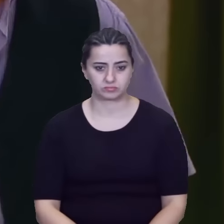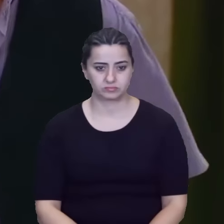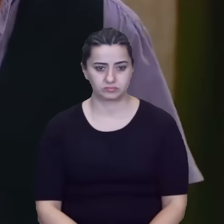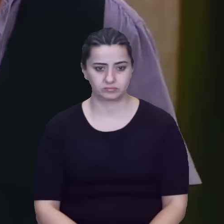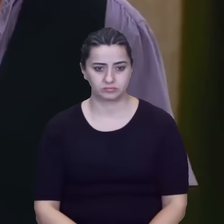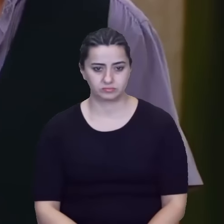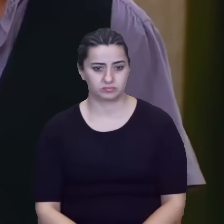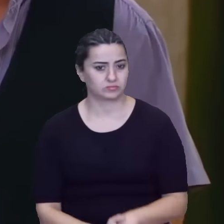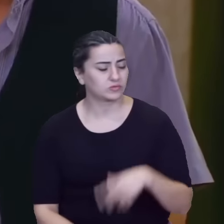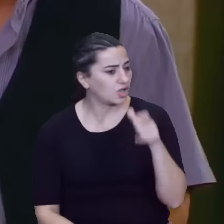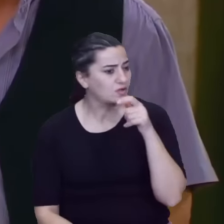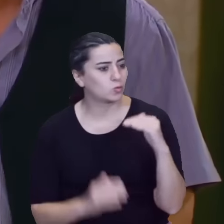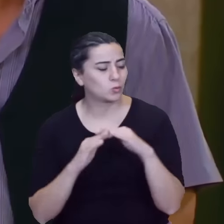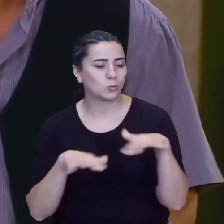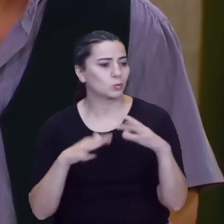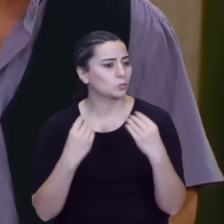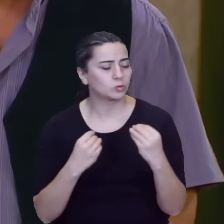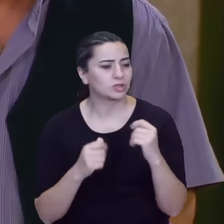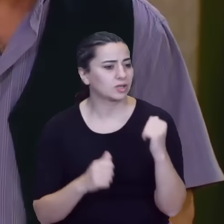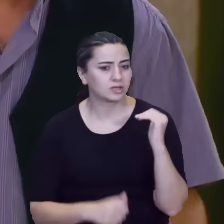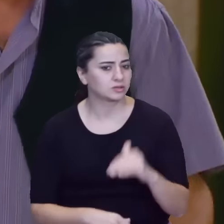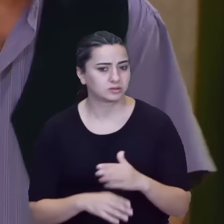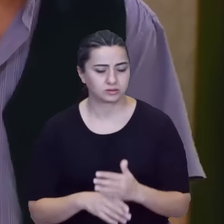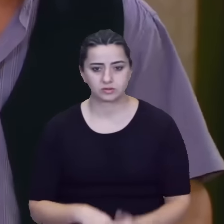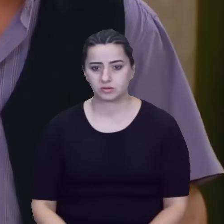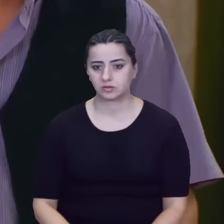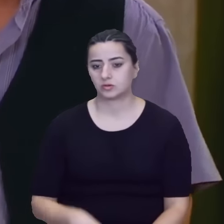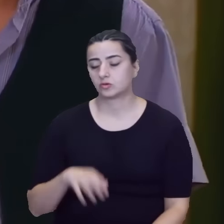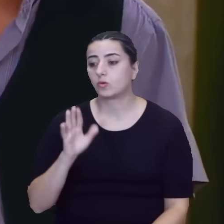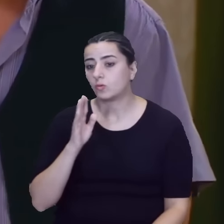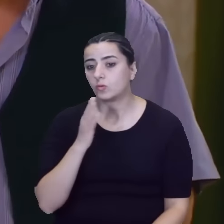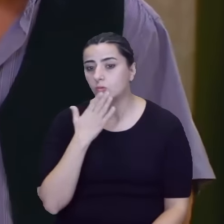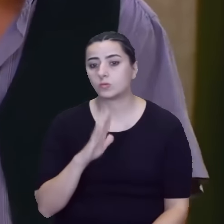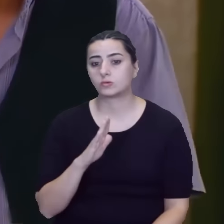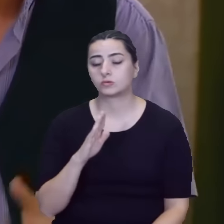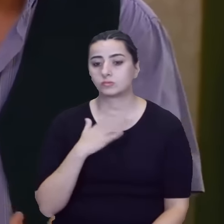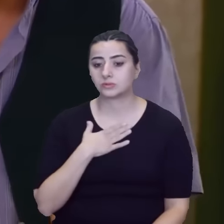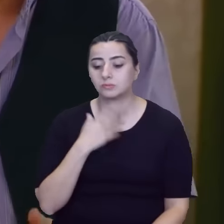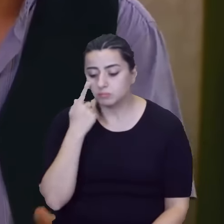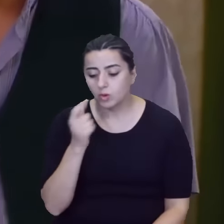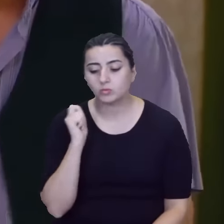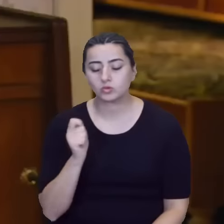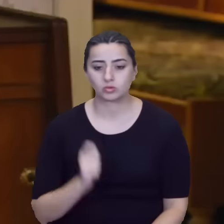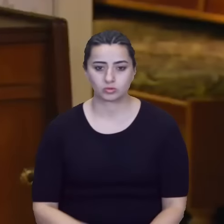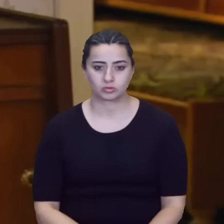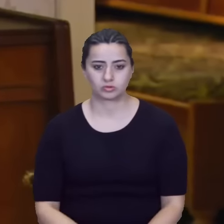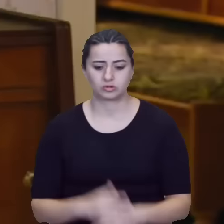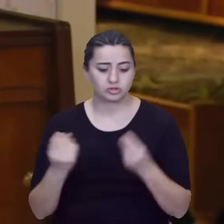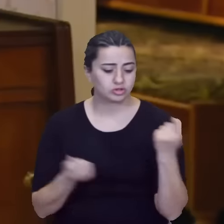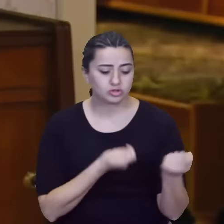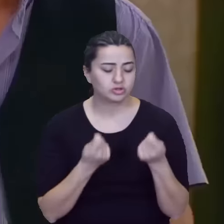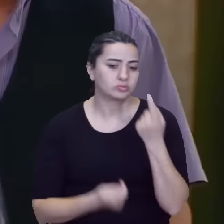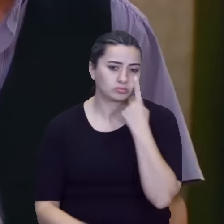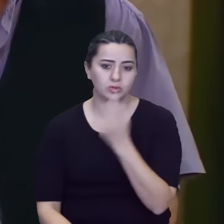Aha. Ay niye? Güzel de o kahvede. Mesut abi, niye getiriyorsun ki? Yok be abicim, şimdi biz bakamıyoruz. Bakması zor. O kadar işin